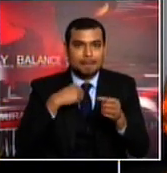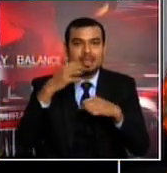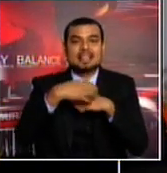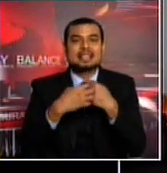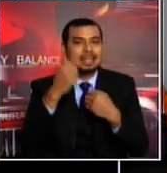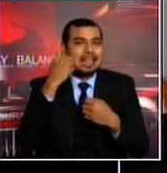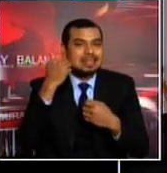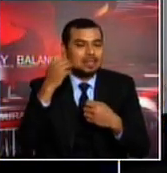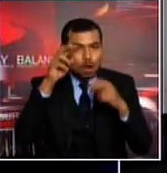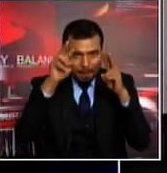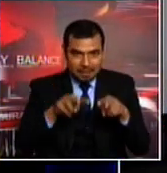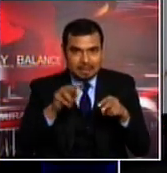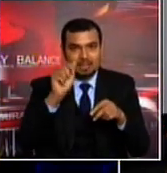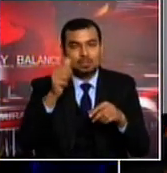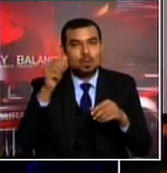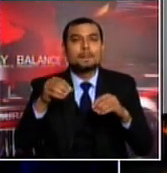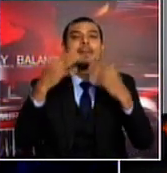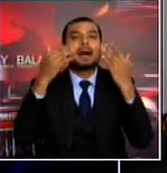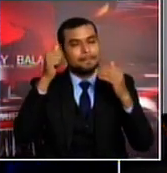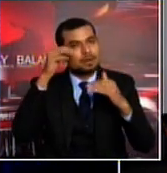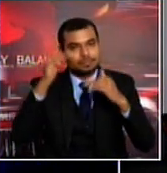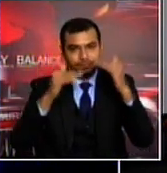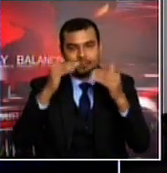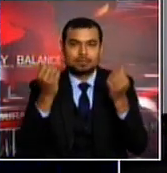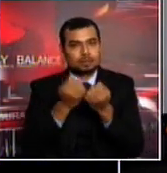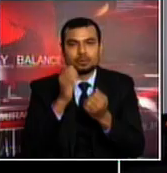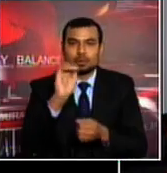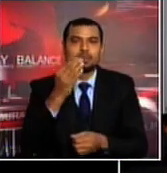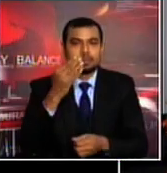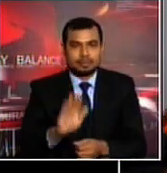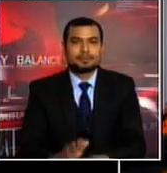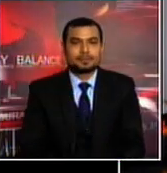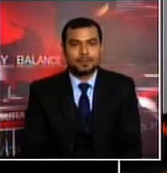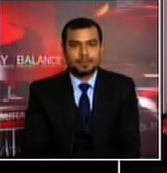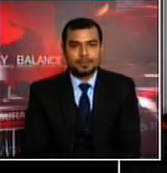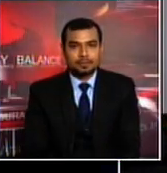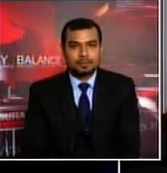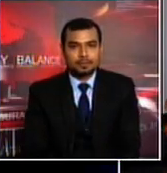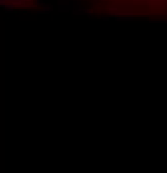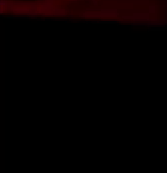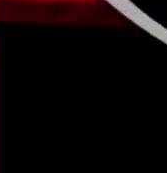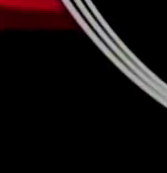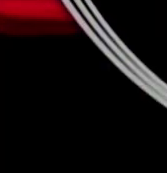तपाईँले हाम्रो देशको तात्तातो अवस्था र त्यसको इन्स्ट्यान्ट प्रभाव आङ्कलन गर्न सक्नुहुन्छ।